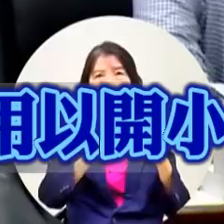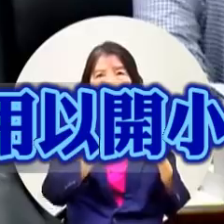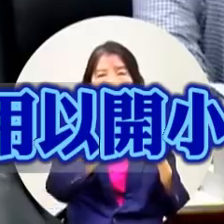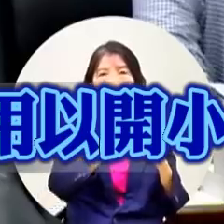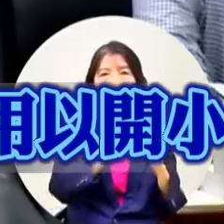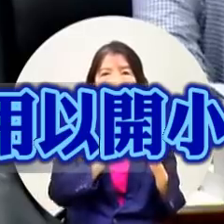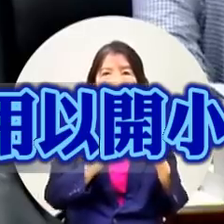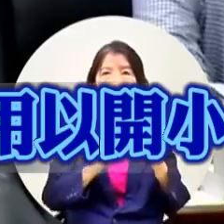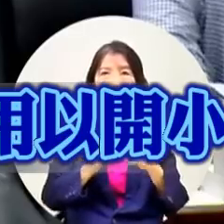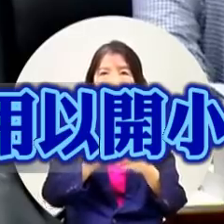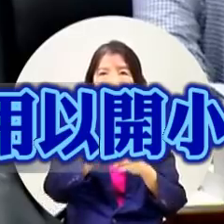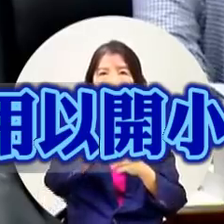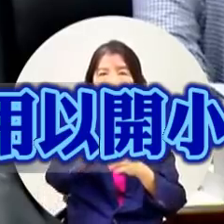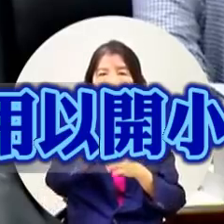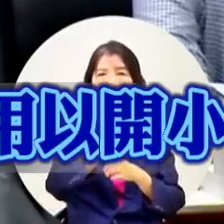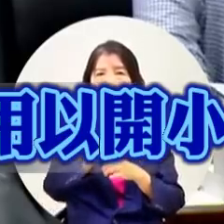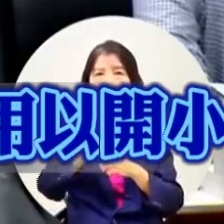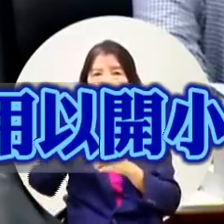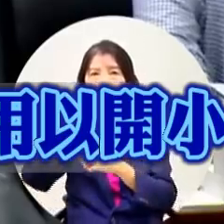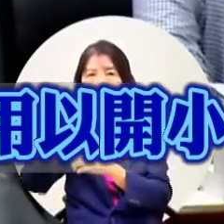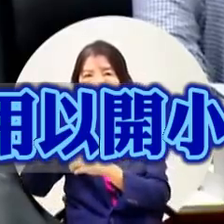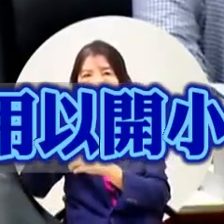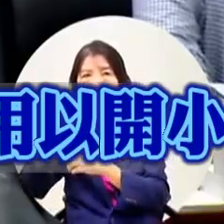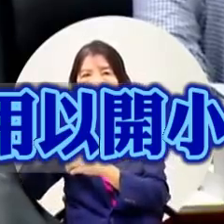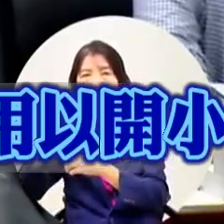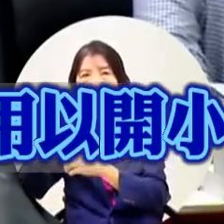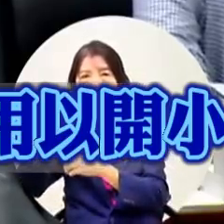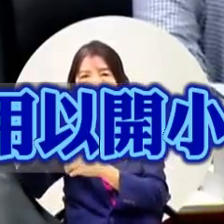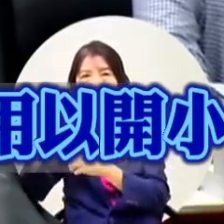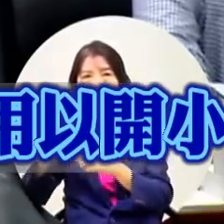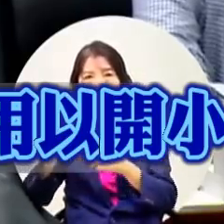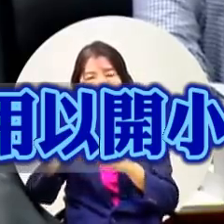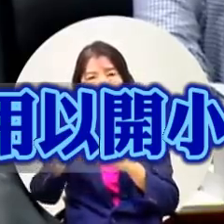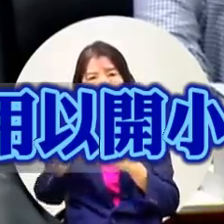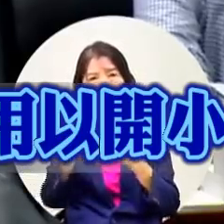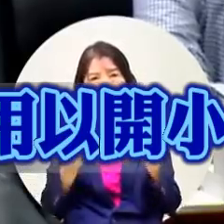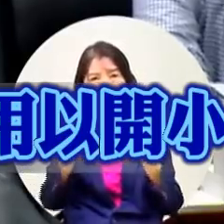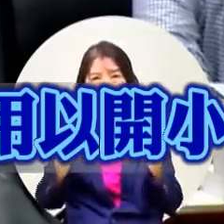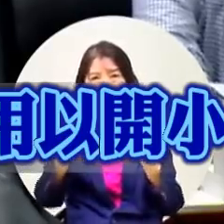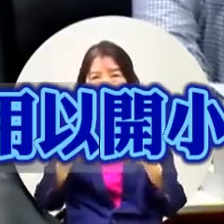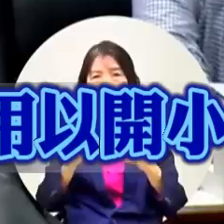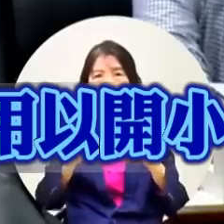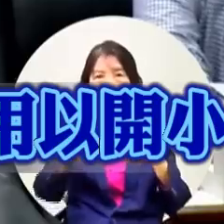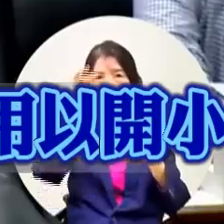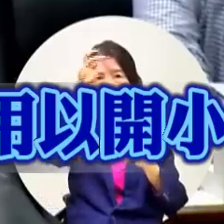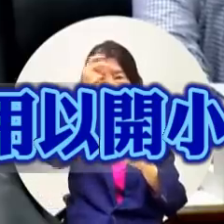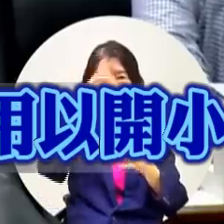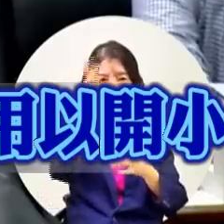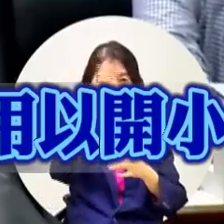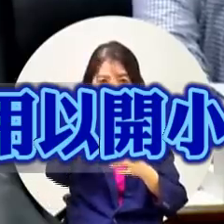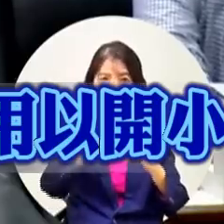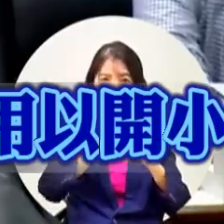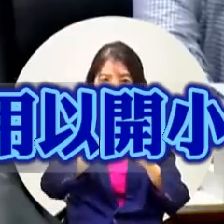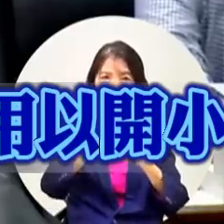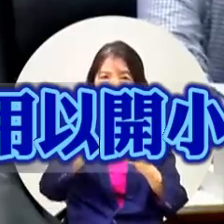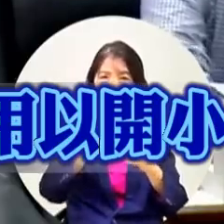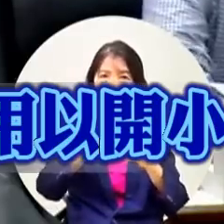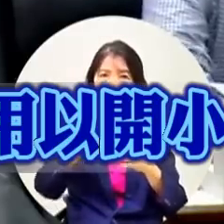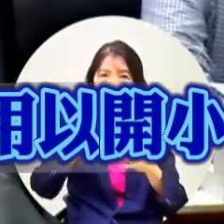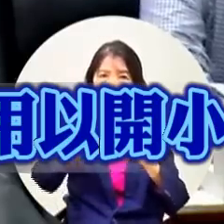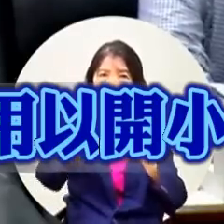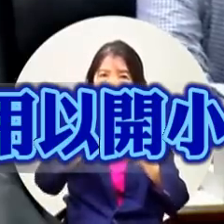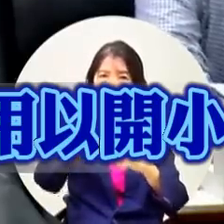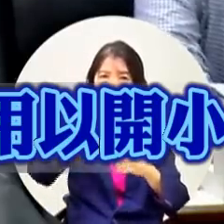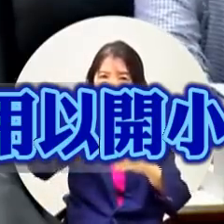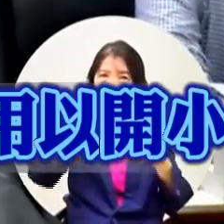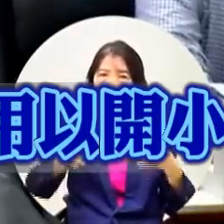40%、50%、60%比例的不同。侦查队呢，可以到3000%以上。我们看下一页，有一些甚至接案